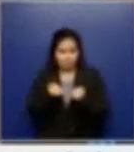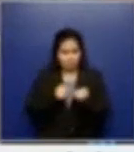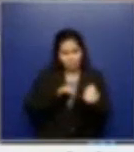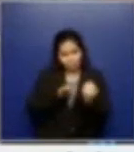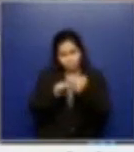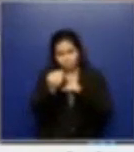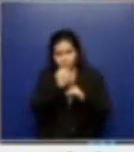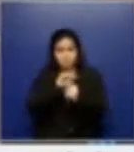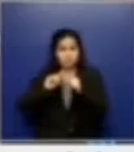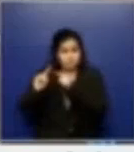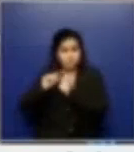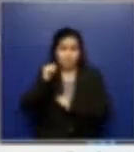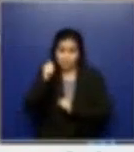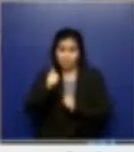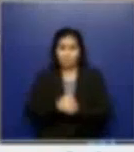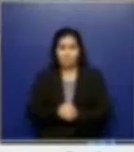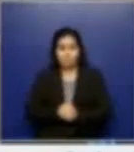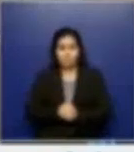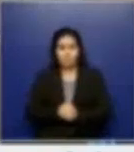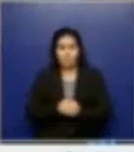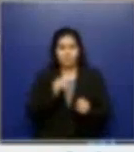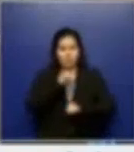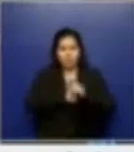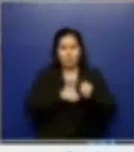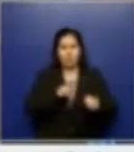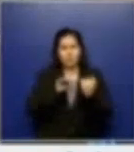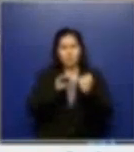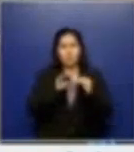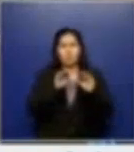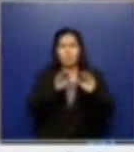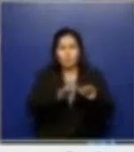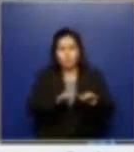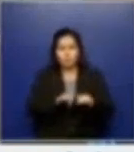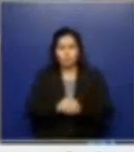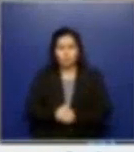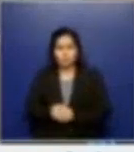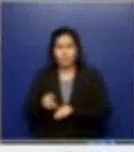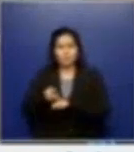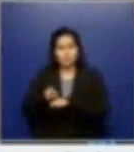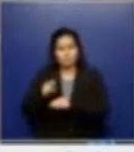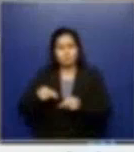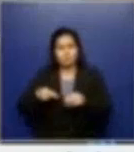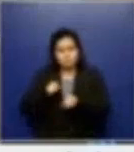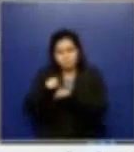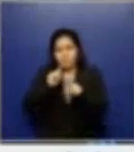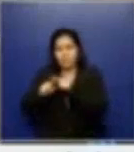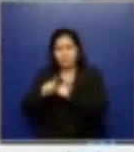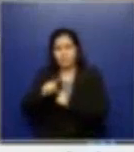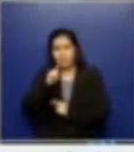แล้วลดลงเรื่องถนนอาวุธท้วงติงกันมาทั้งวันพูดทุกครั้